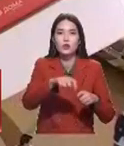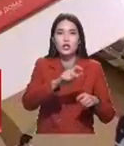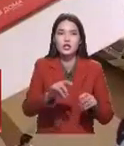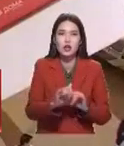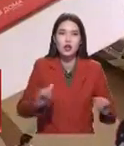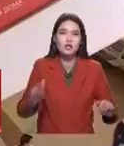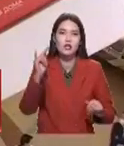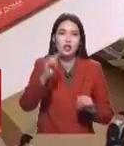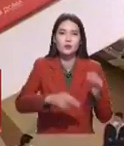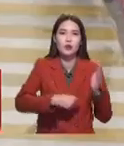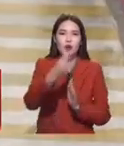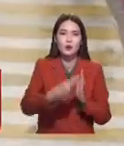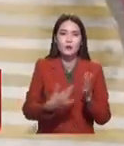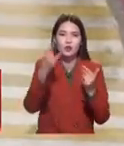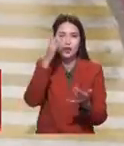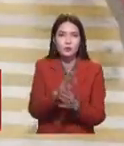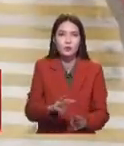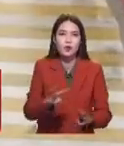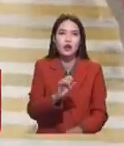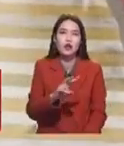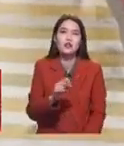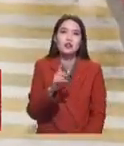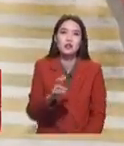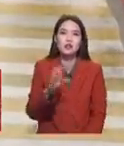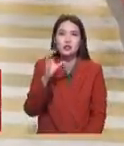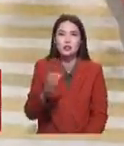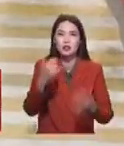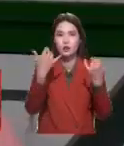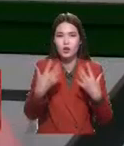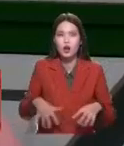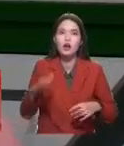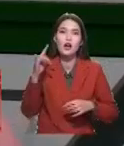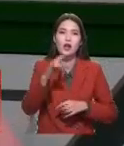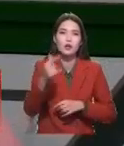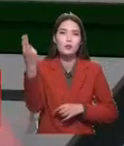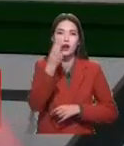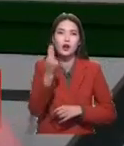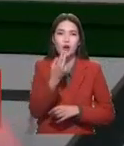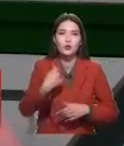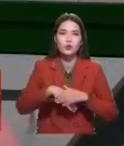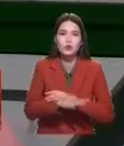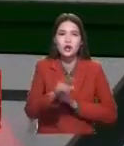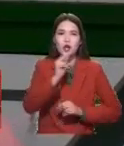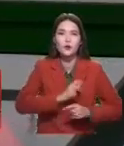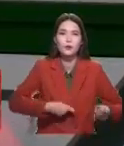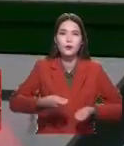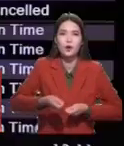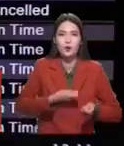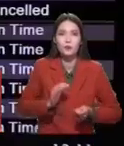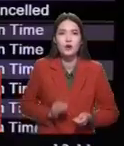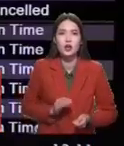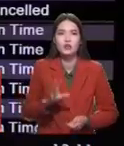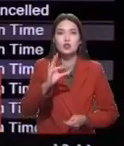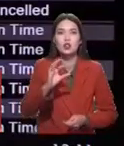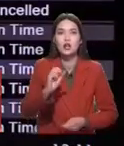развитию аэропорта подписал сегодня премьер-министр Алихан Смаилов. Теперь уже аэропорт Астаны уйдет в операционное управление компании из